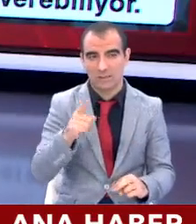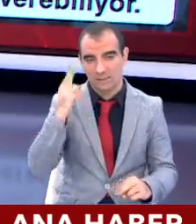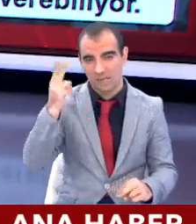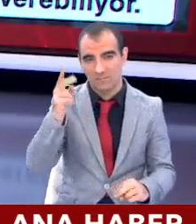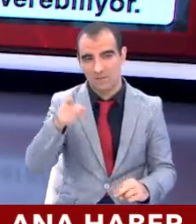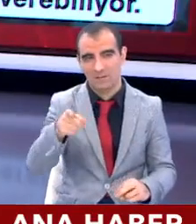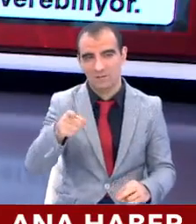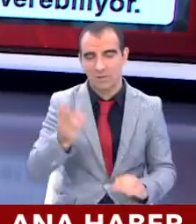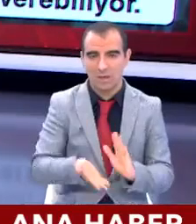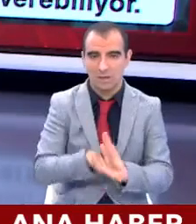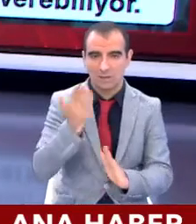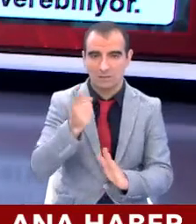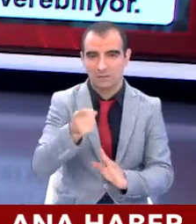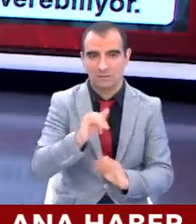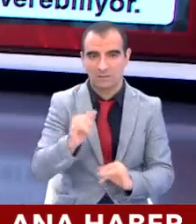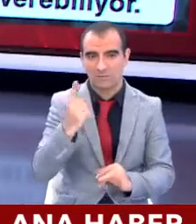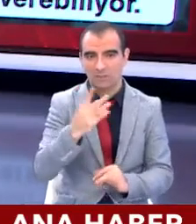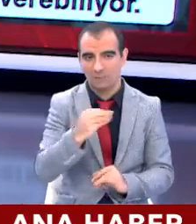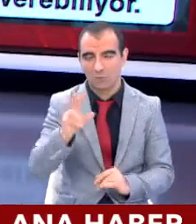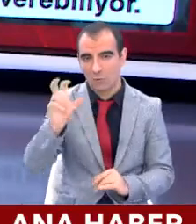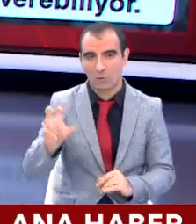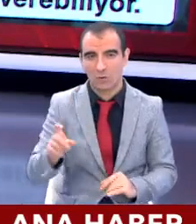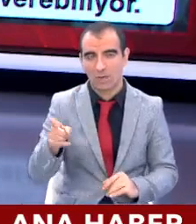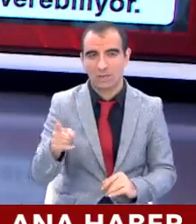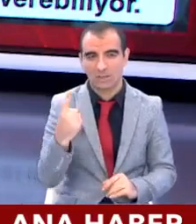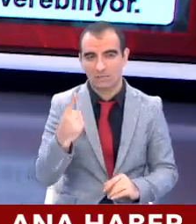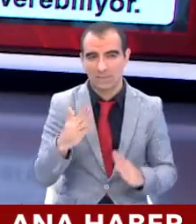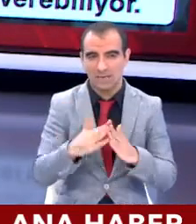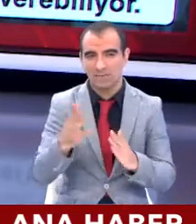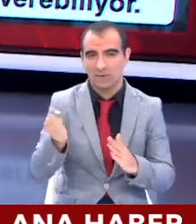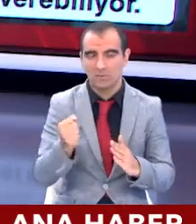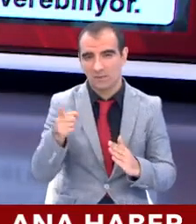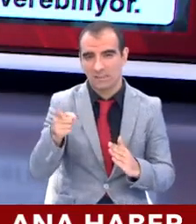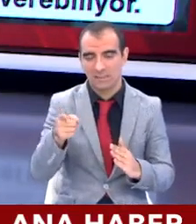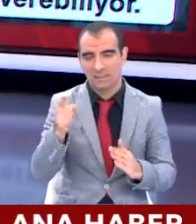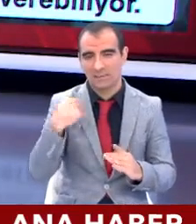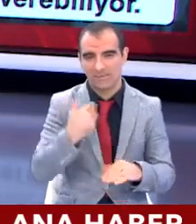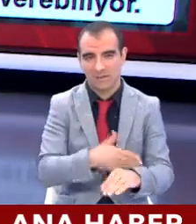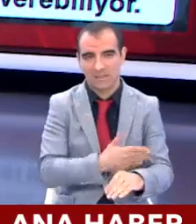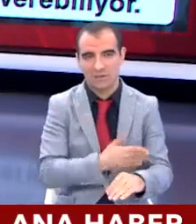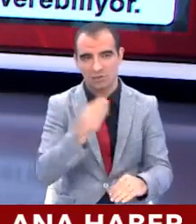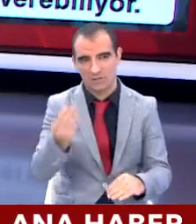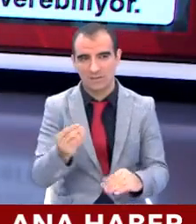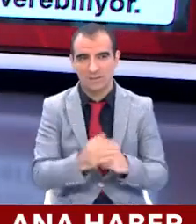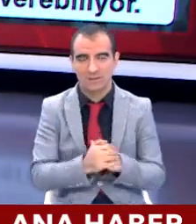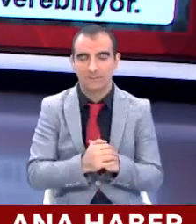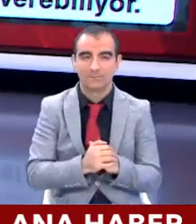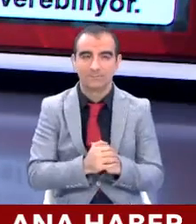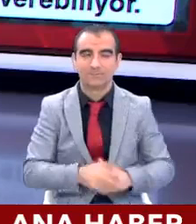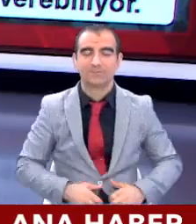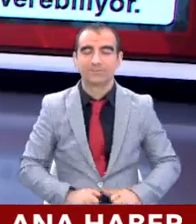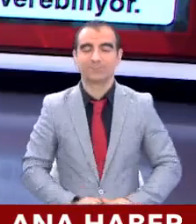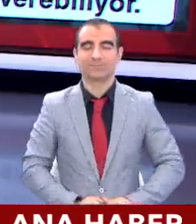bunu biraz arttırın İyi ki kardeşim bir milyon dolarlık bir konut alacaksan ben sana vatandaşlık veriyor ya da 2 milyon dolarlık yani